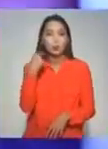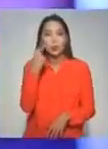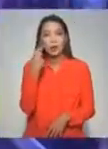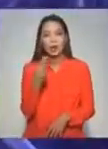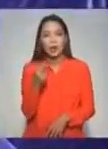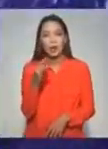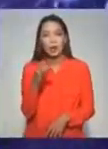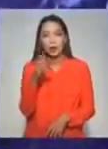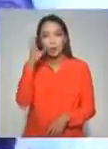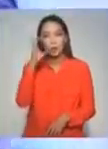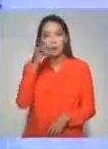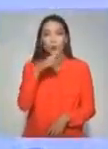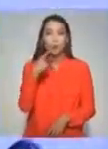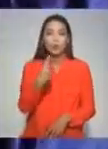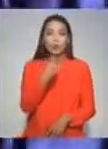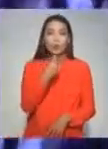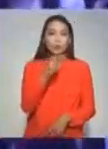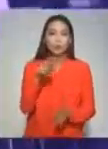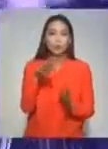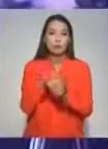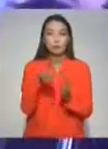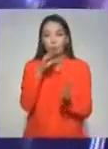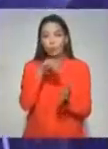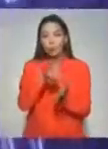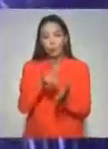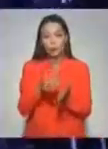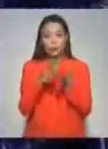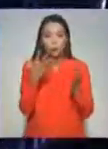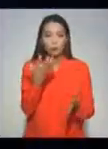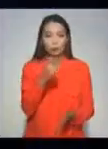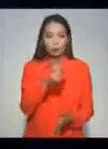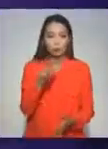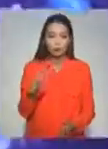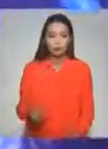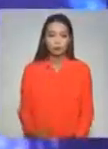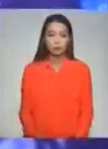арабском, узбекском и русском языках. В нем смогут поучаствовать более 500 человек.